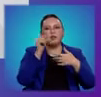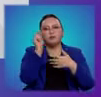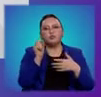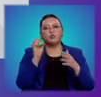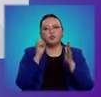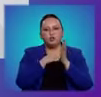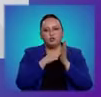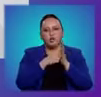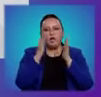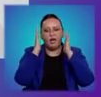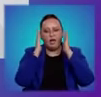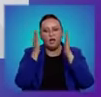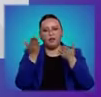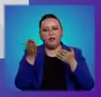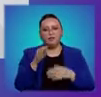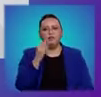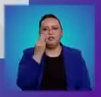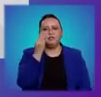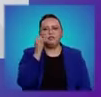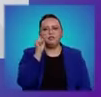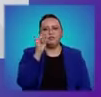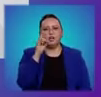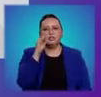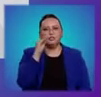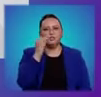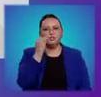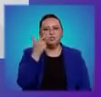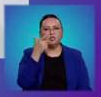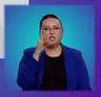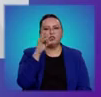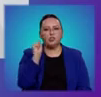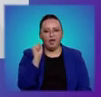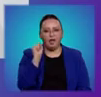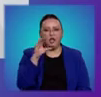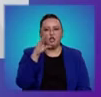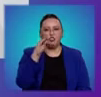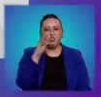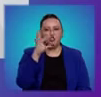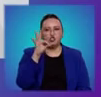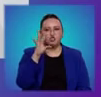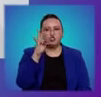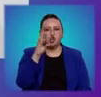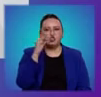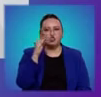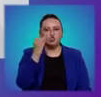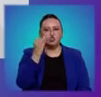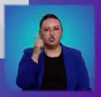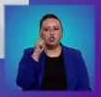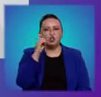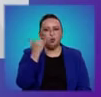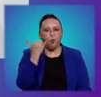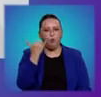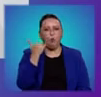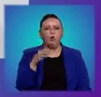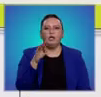үг. Жишээ нь шаржигн, чалчи хуу, жонжи хуу, жонши,